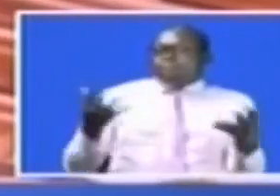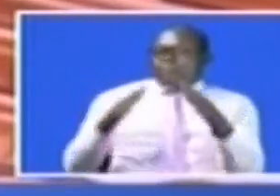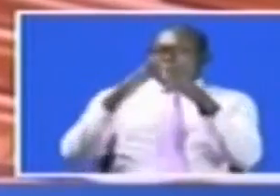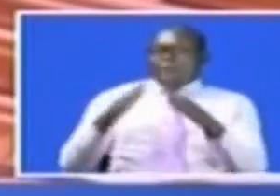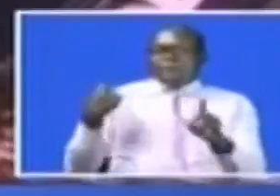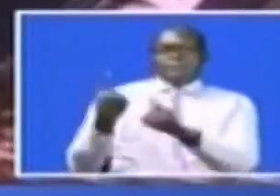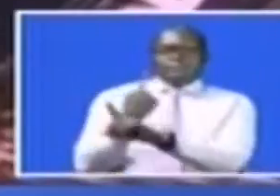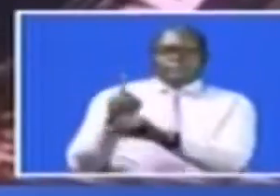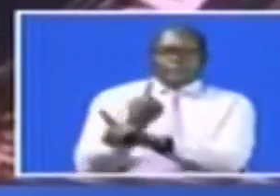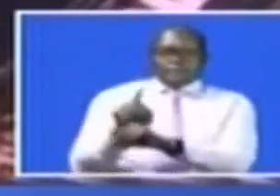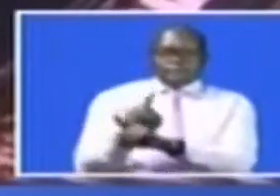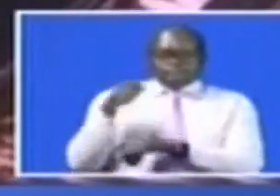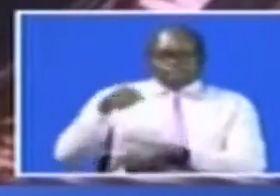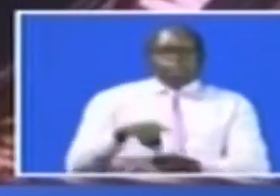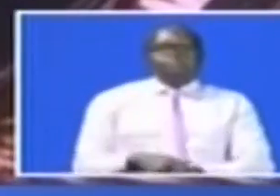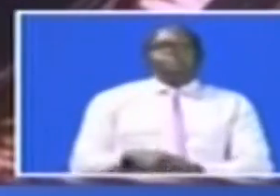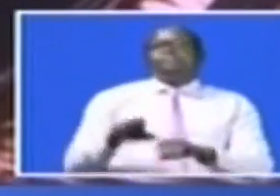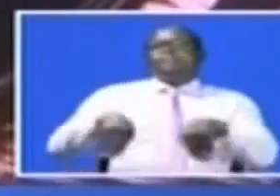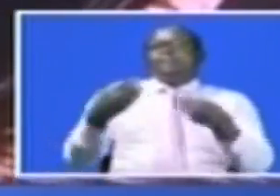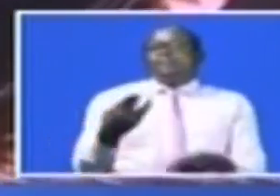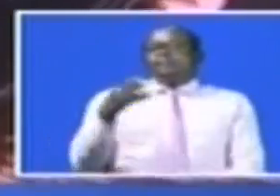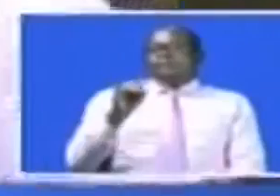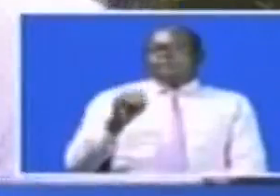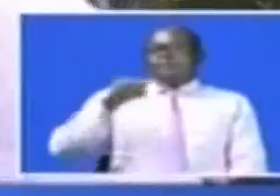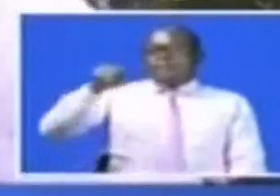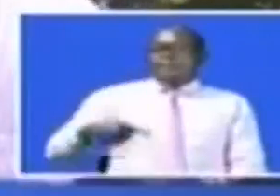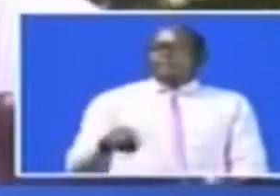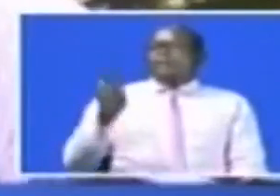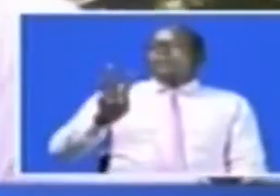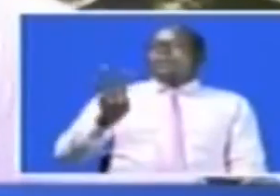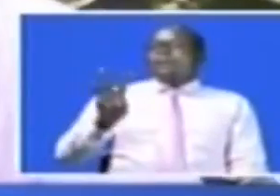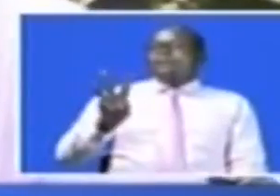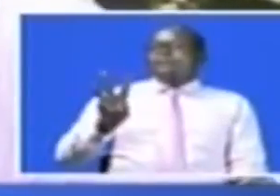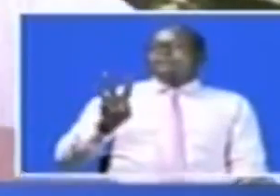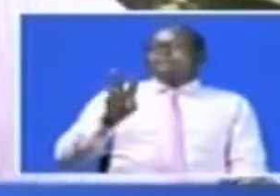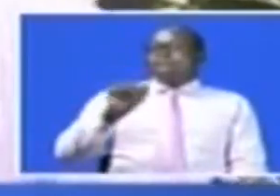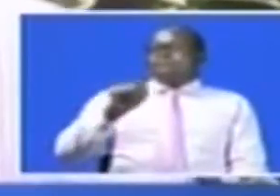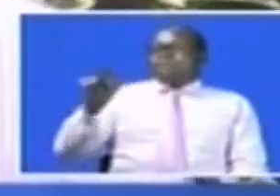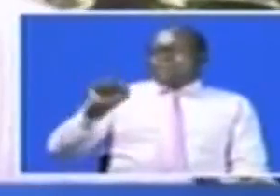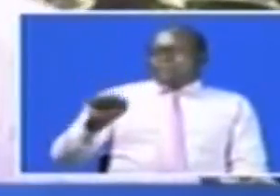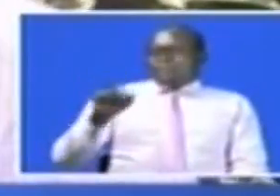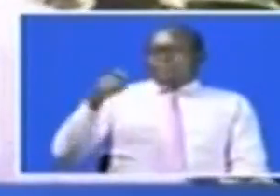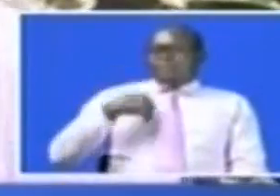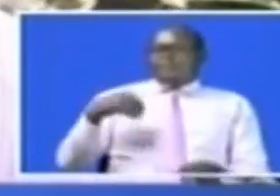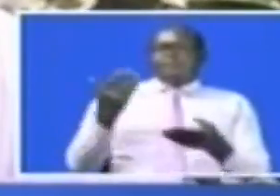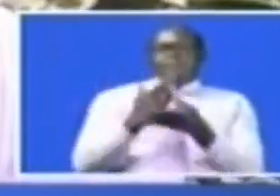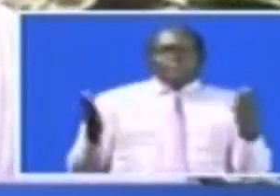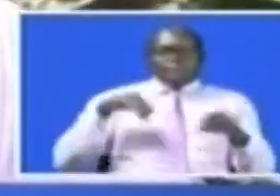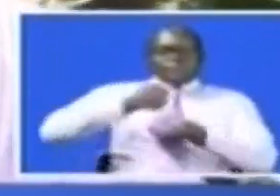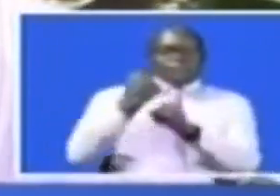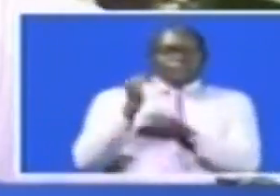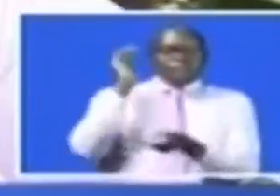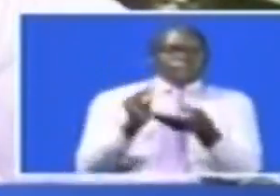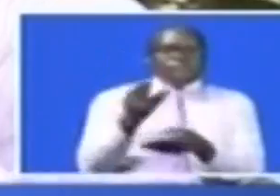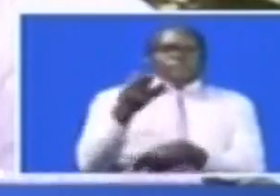kusambazwa kwenye nyumba mbalimbali. Hii inatoa 40,000 watts and then you're supposed to have a transformer so that you step down to become